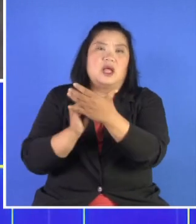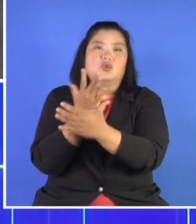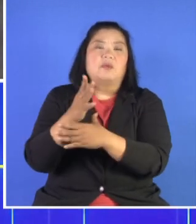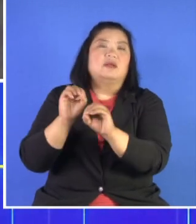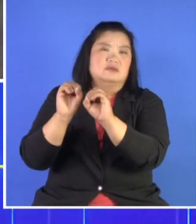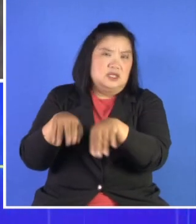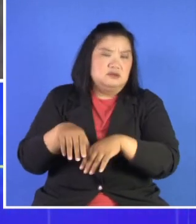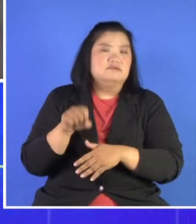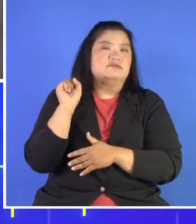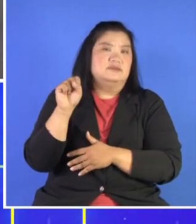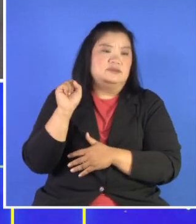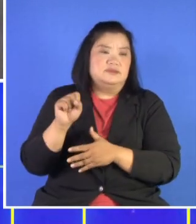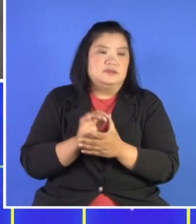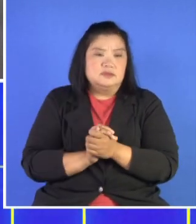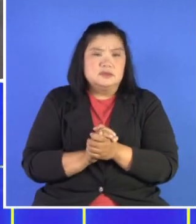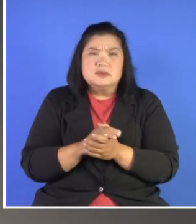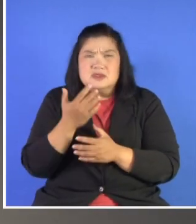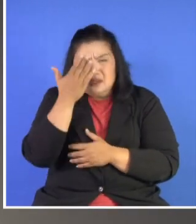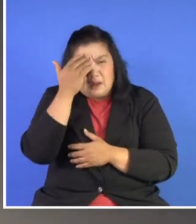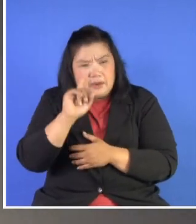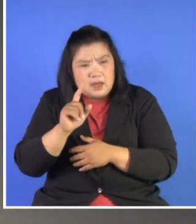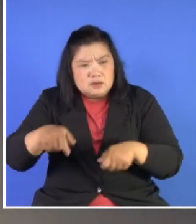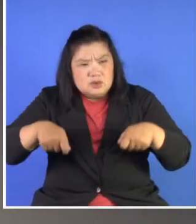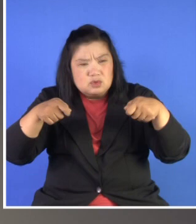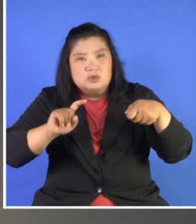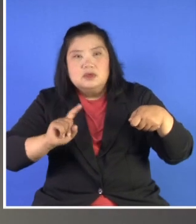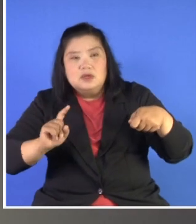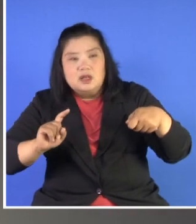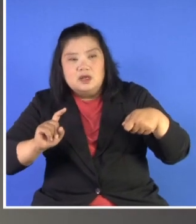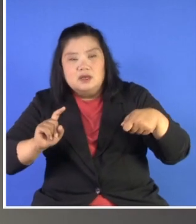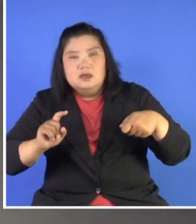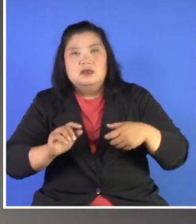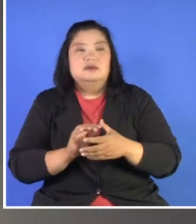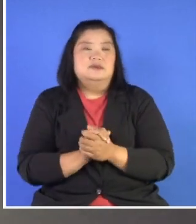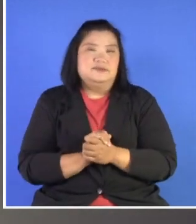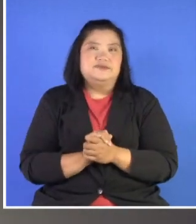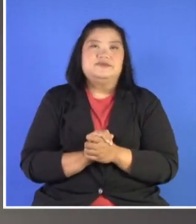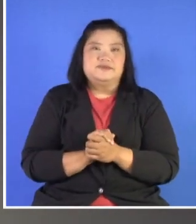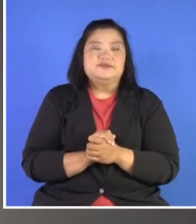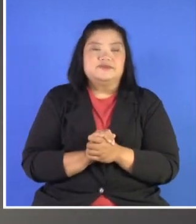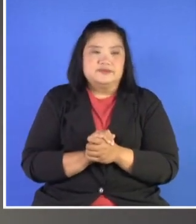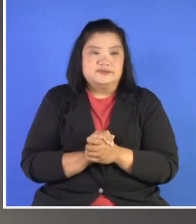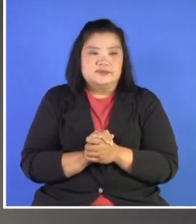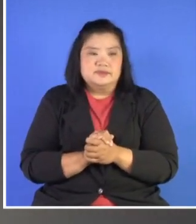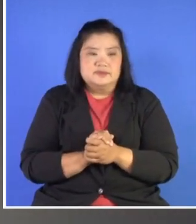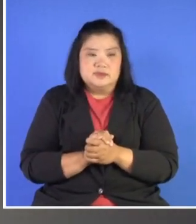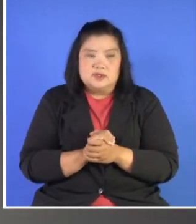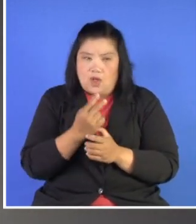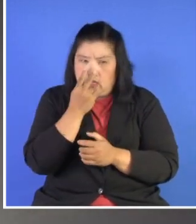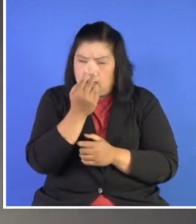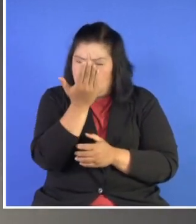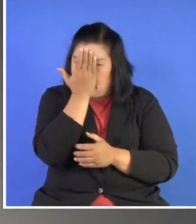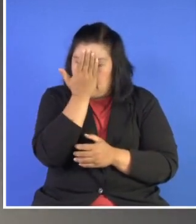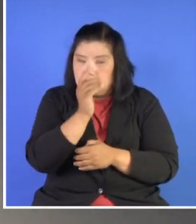เดี๋ยวขอดูถุงหน่อยถุง เอาอีกแล้ว ขอดูเบอร์ถุงหน่อย สูตรปุ๋ย ถุงสูตรปุ๋ย ก็มาแล้วขาวไม่ซูมเข้าไป เดี๋ยวเห็นไหมใกล้ใ